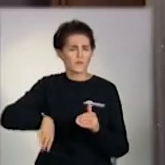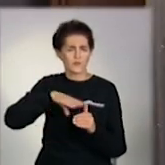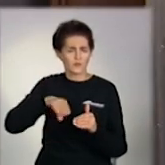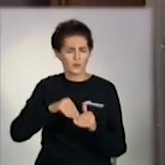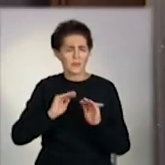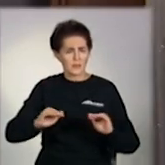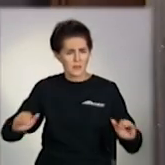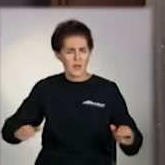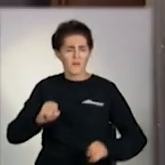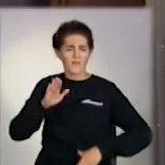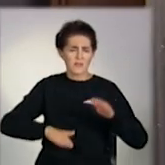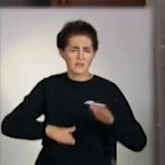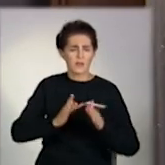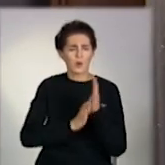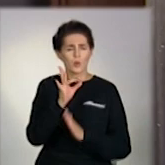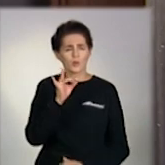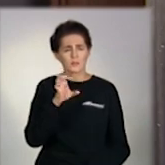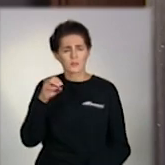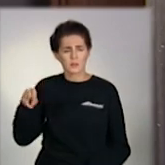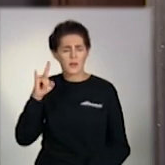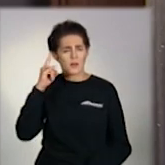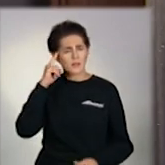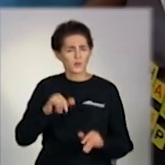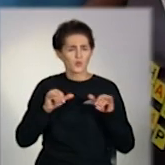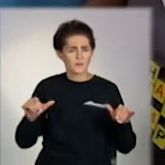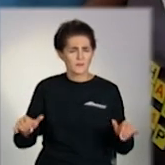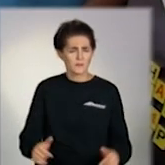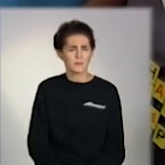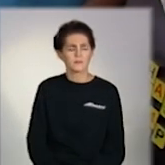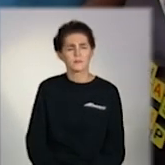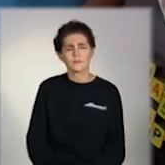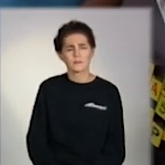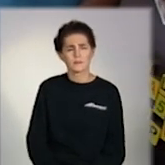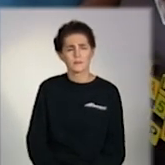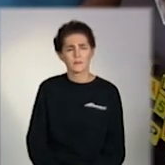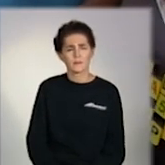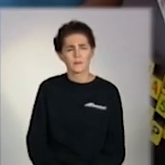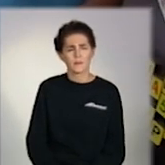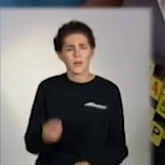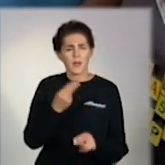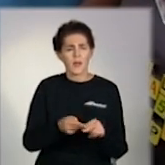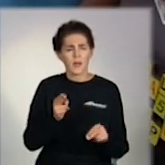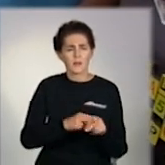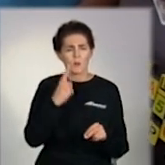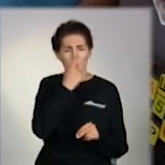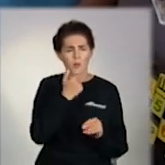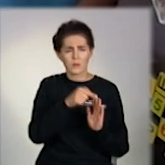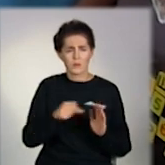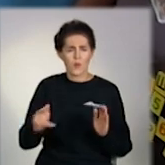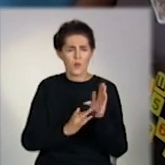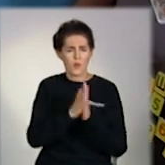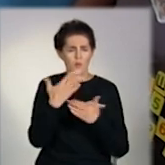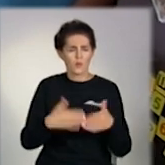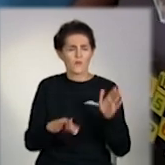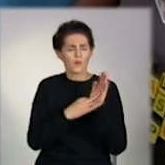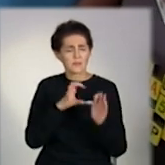– за зростом, вагою і навіть загальним розвитком. Ну, за этот год она у нас очень подтянулась, она выросла почти на 8 сантиметров,